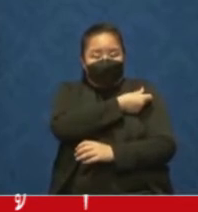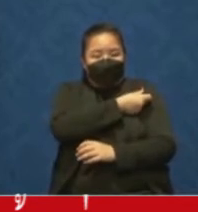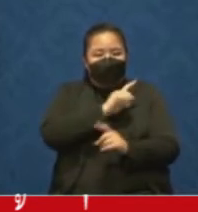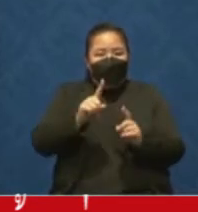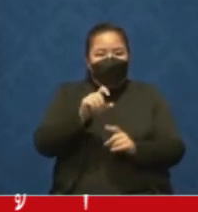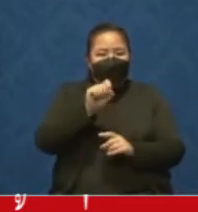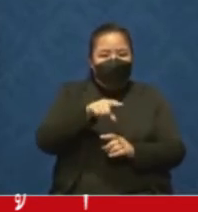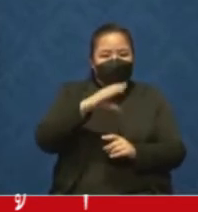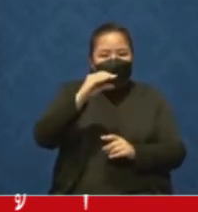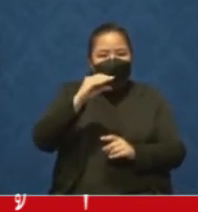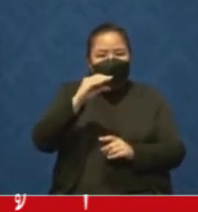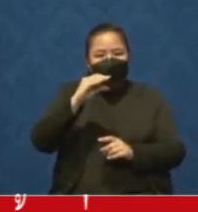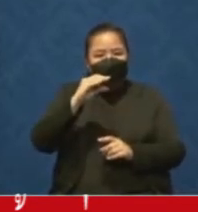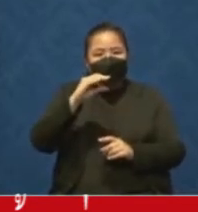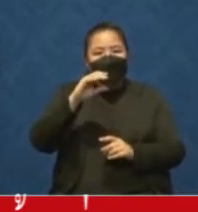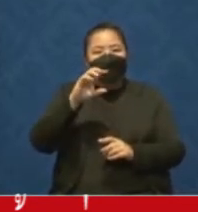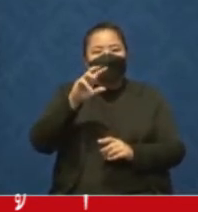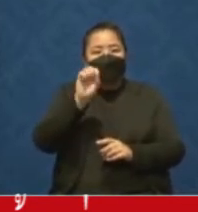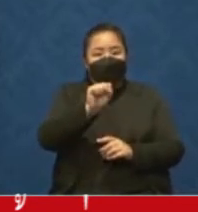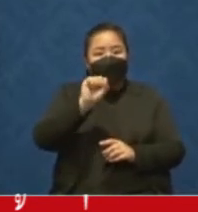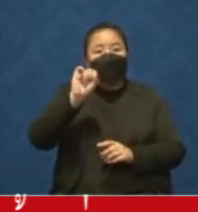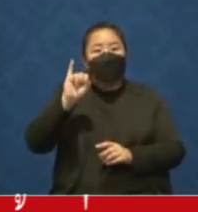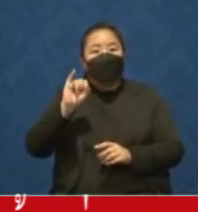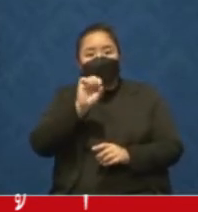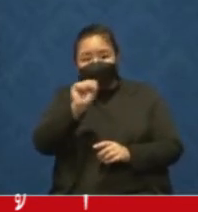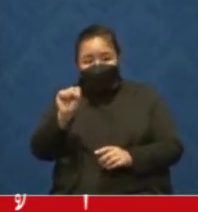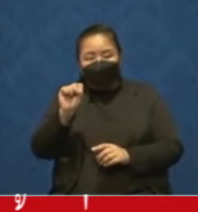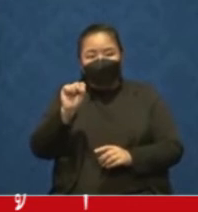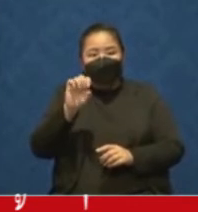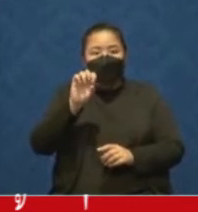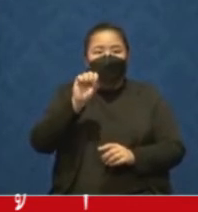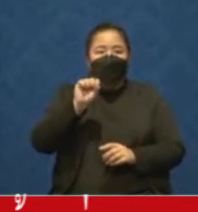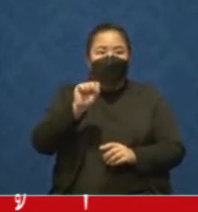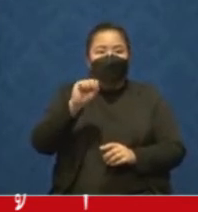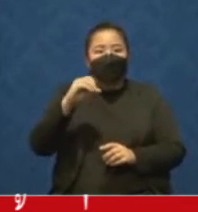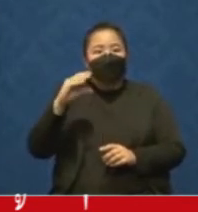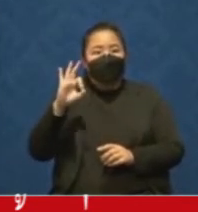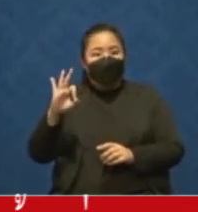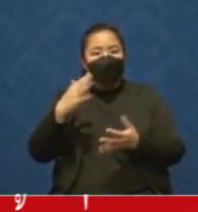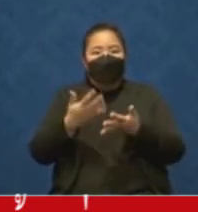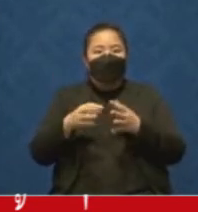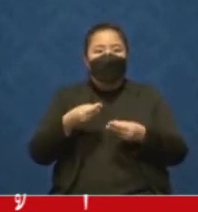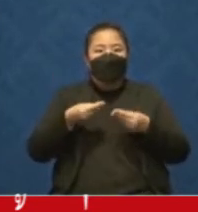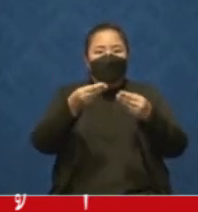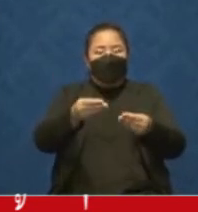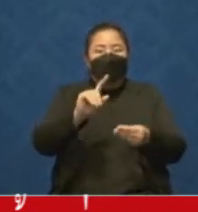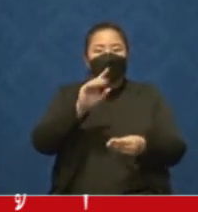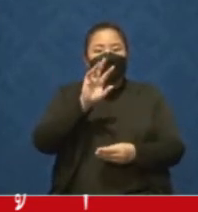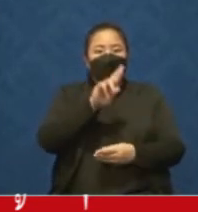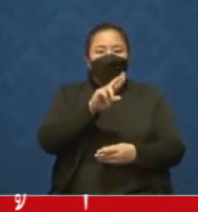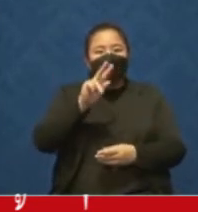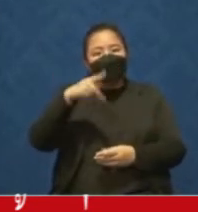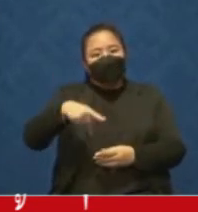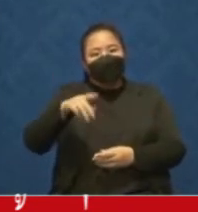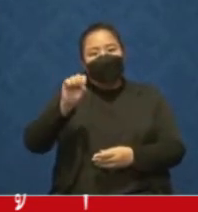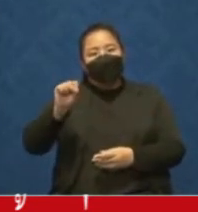ไม่วาจะเป็น EtaSinicaส่งไปให้รอพอสะตอทั่วประเทศไม่วาจะเป็นรอพอสะตอขนาดเล็